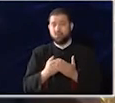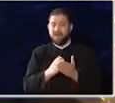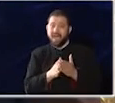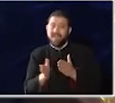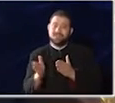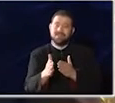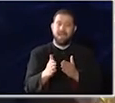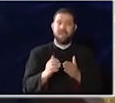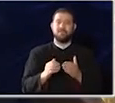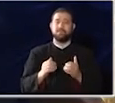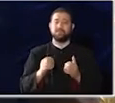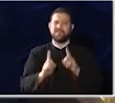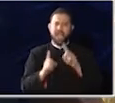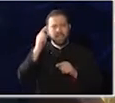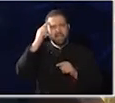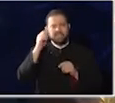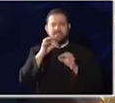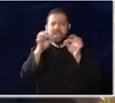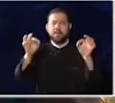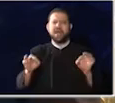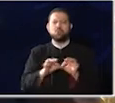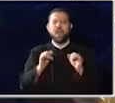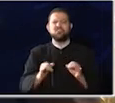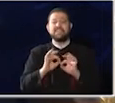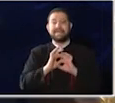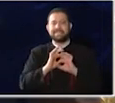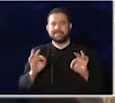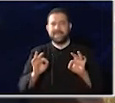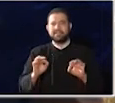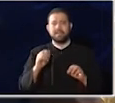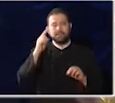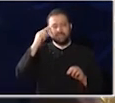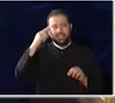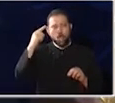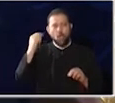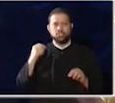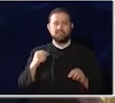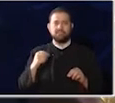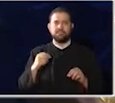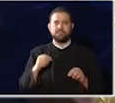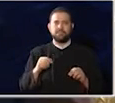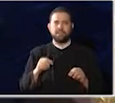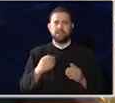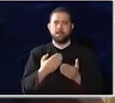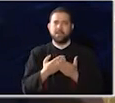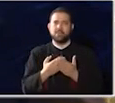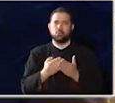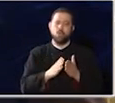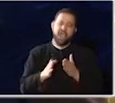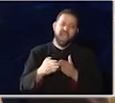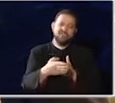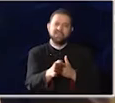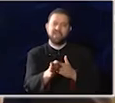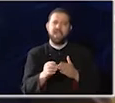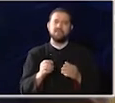evita, cel puțin dacă ne referim la planul acesta strict, psihologic, periferic, pentru a evita, să zicem,